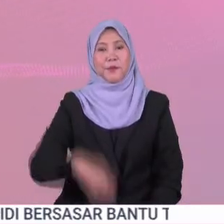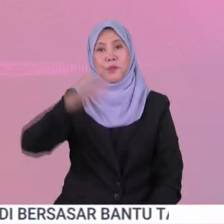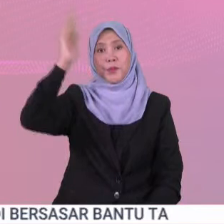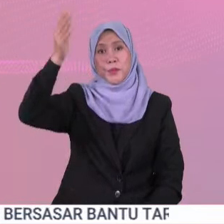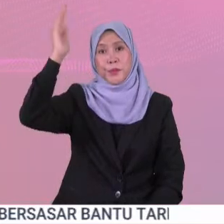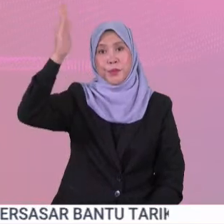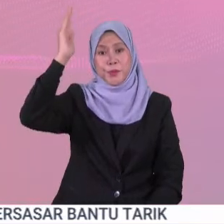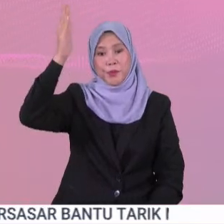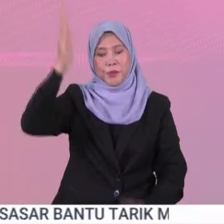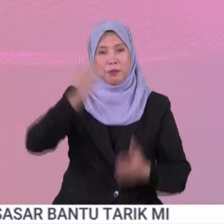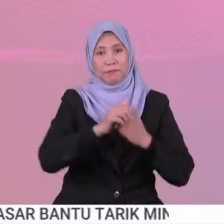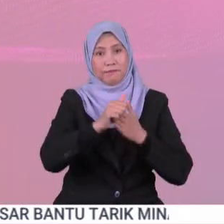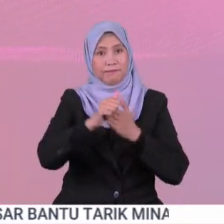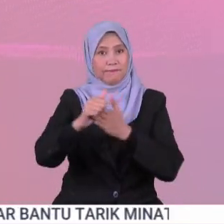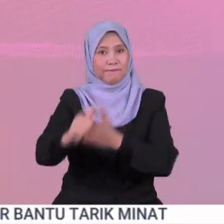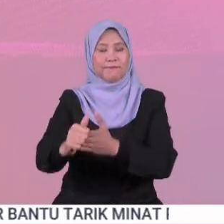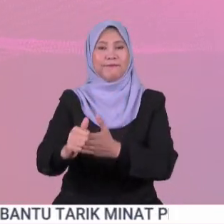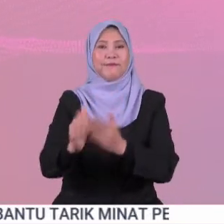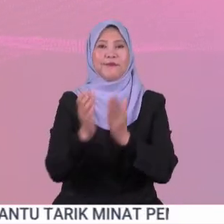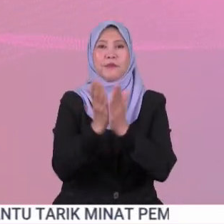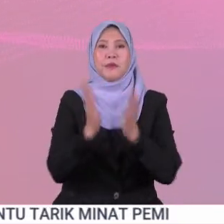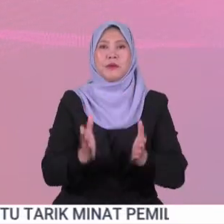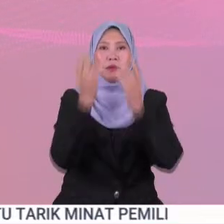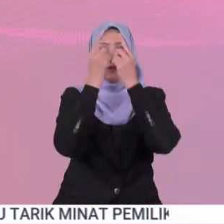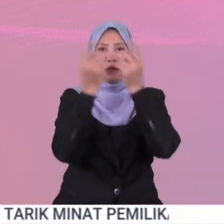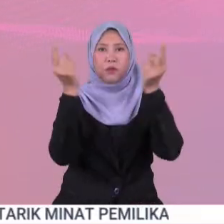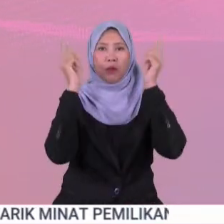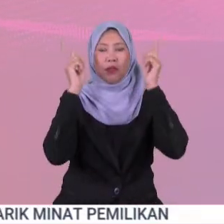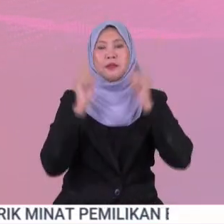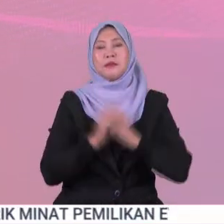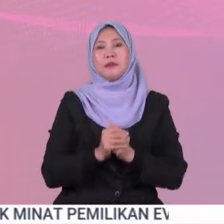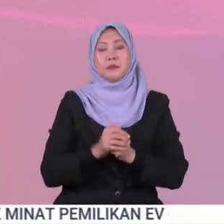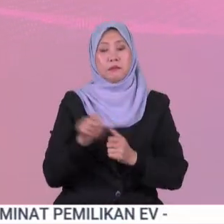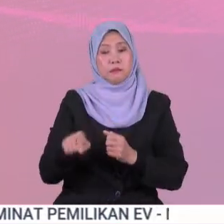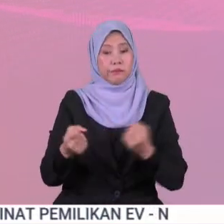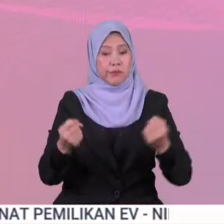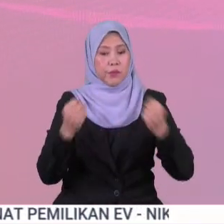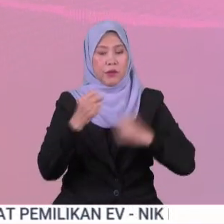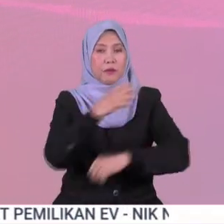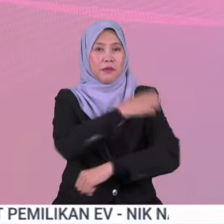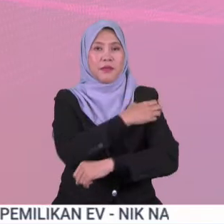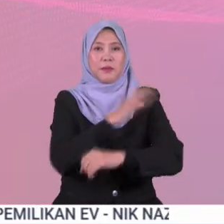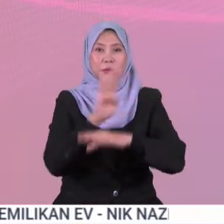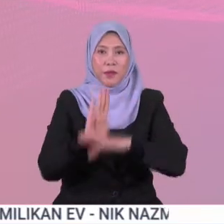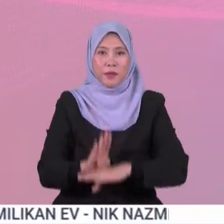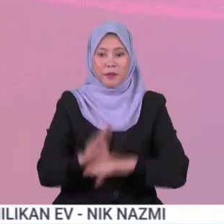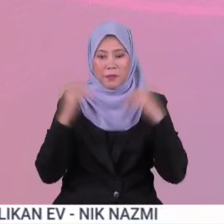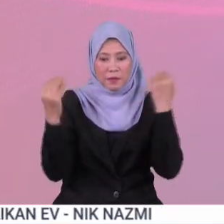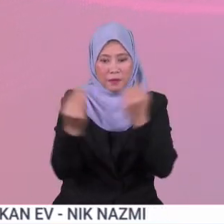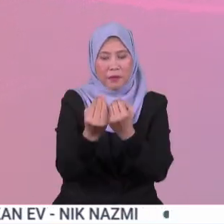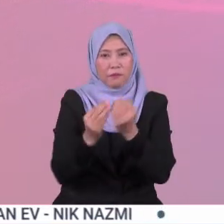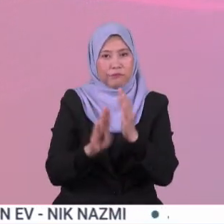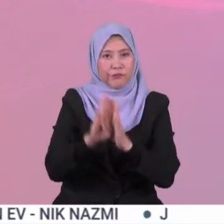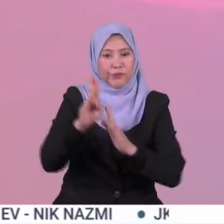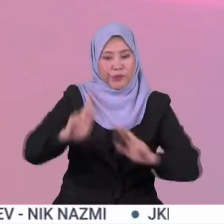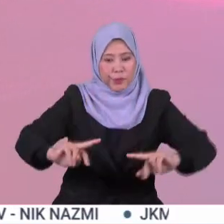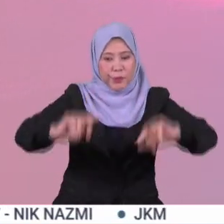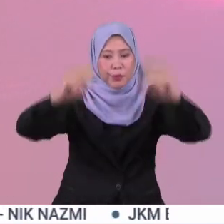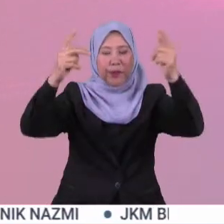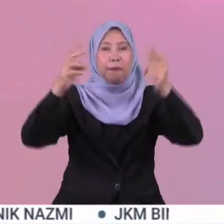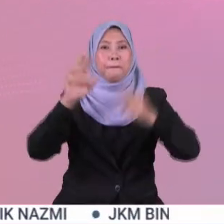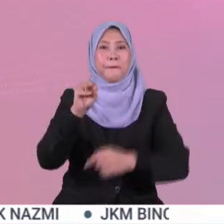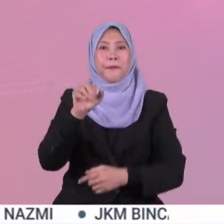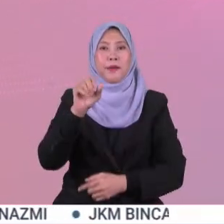Konvensyen Kepimpinan Mahasiswa Madani Poli CC 2023 bertujuan memperkasa kepembudayaan masyarakat dan pembangunan modal insan